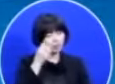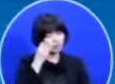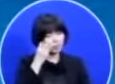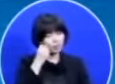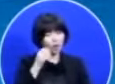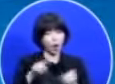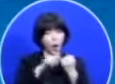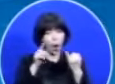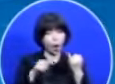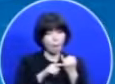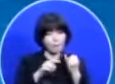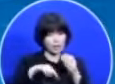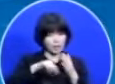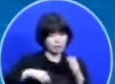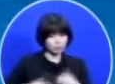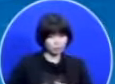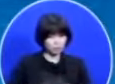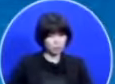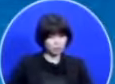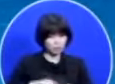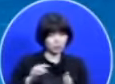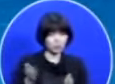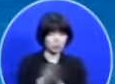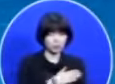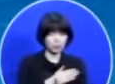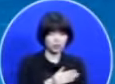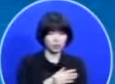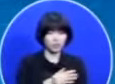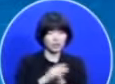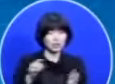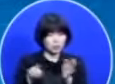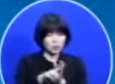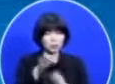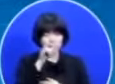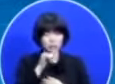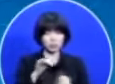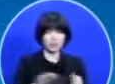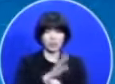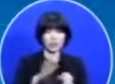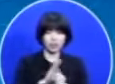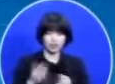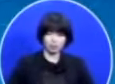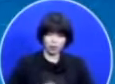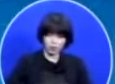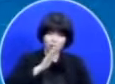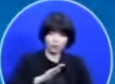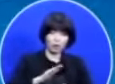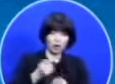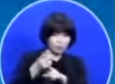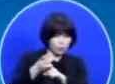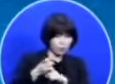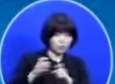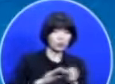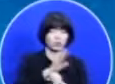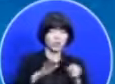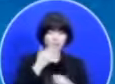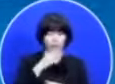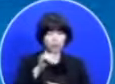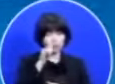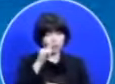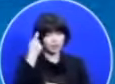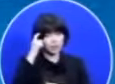믿어 쓰면 야 이 사람은 사랑이 절절 그렇겠네 야 이 사람은 원수도 사랑하는 사람이 겠구나